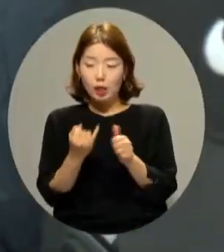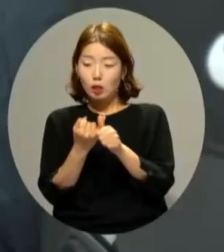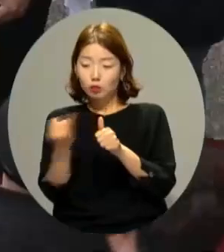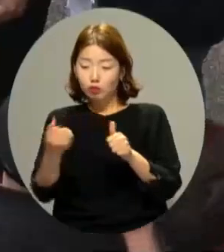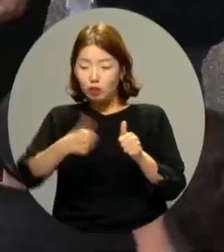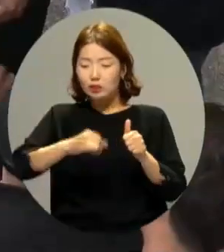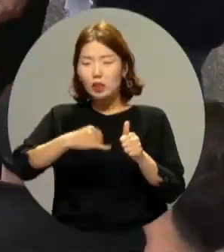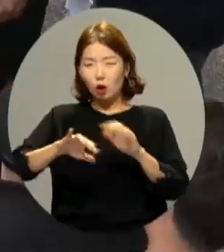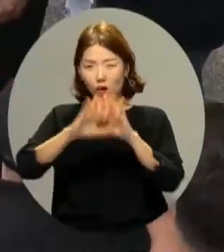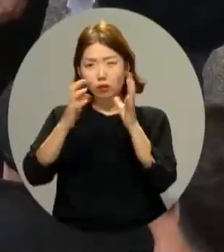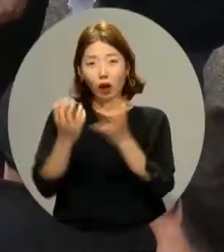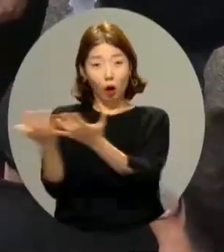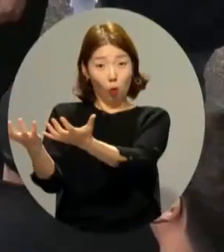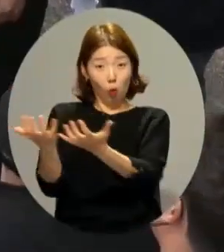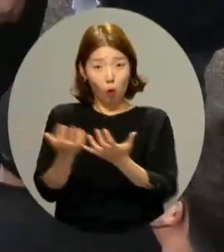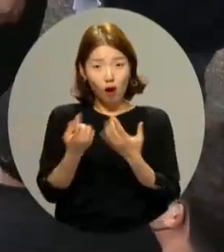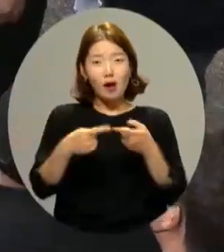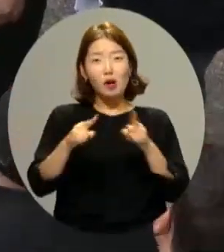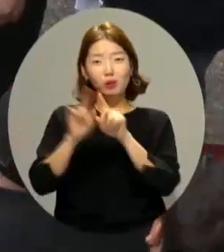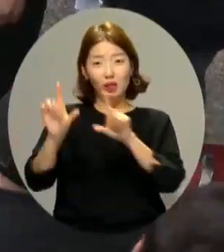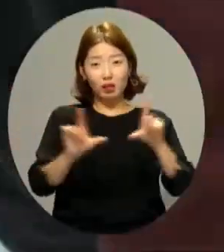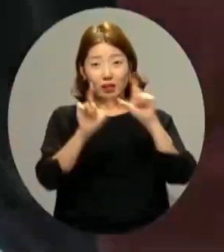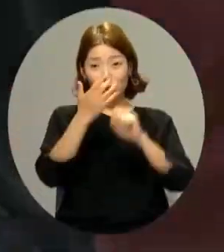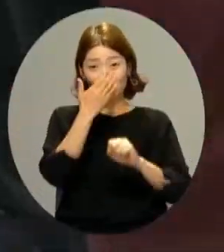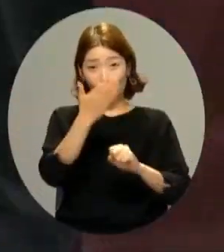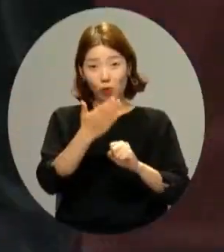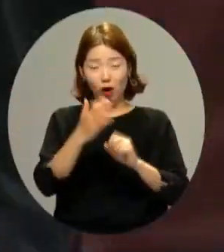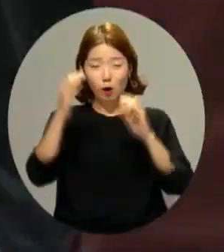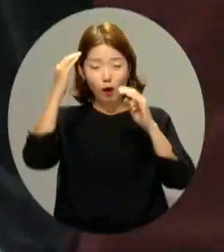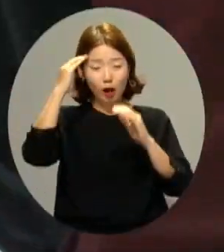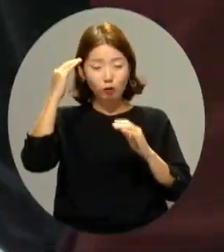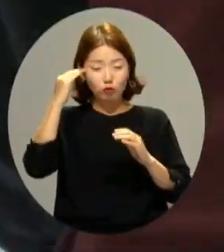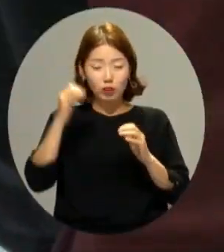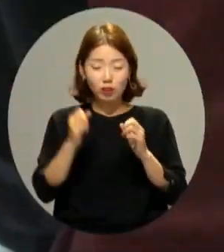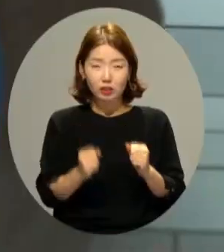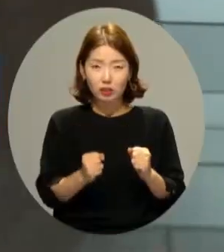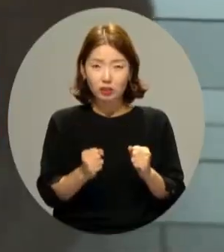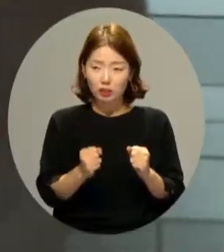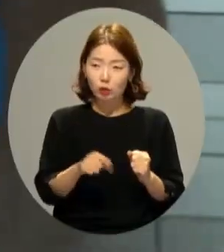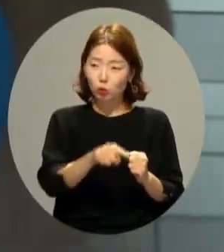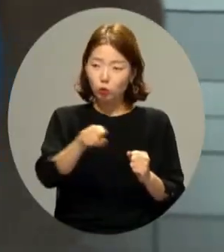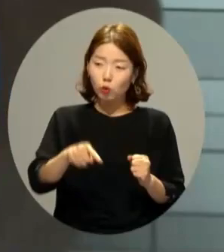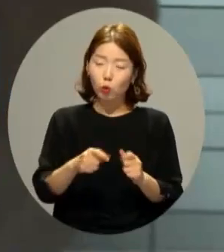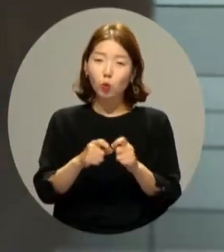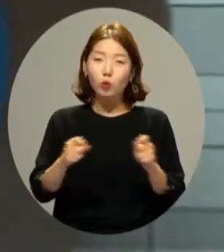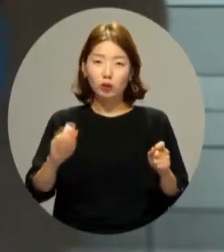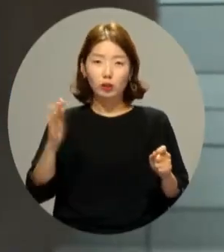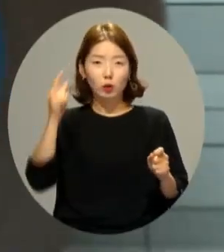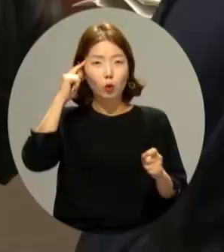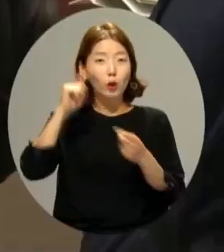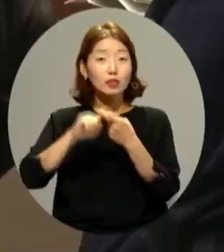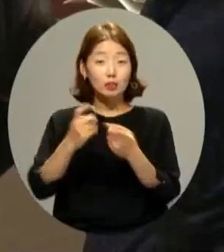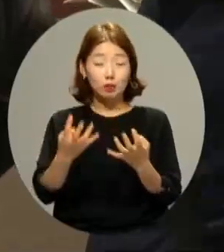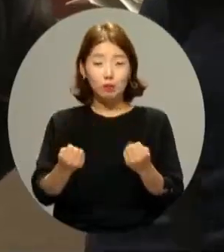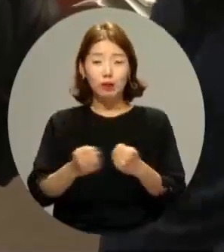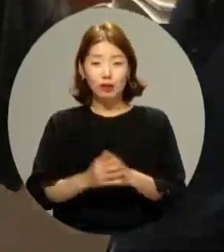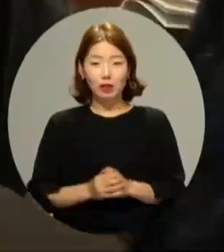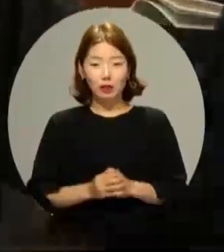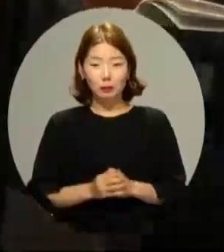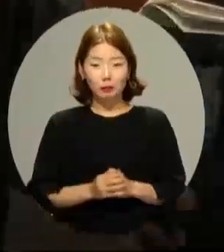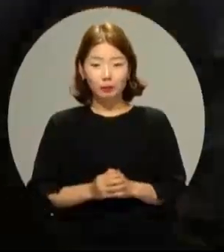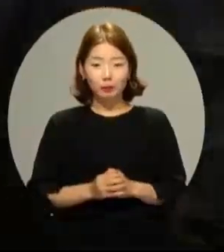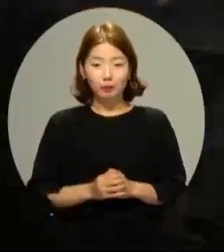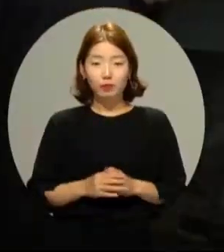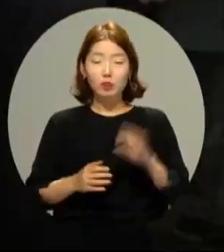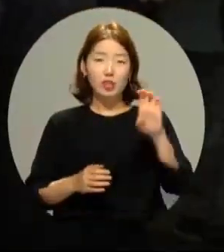미성년 자녀까지 데려와 함께 살 수 있어 국내에 체류 중인 외국인들의 관심도 뜨겁습니다 저는 지금이